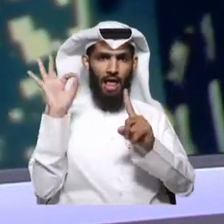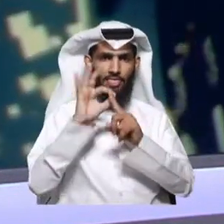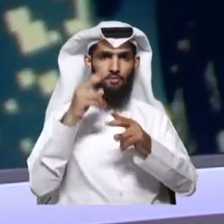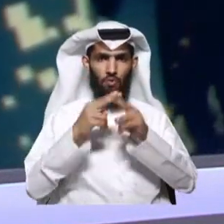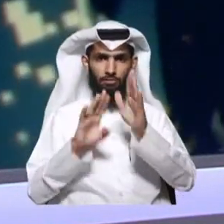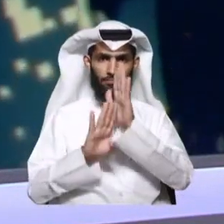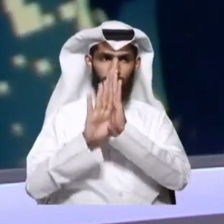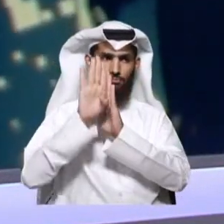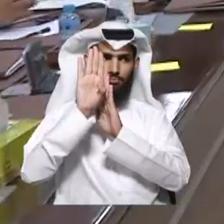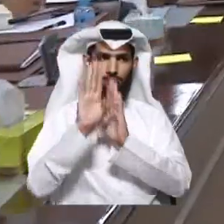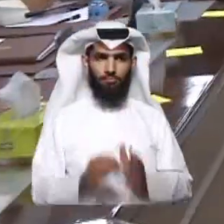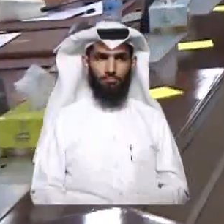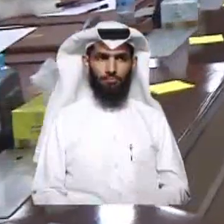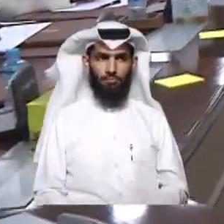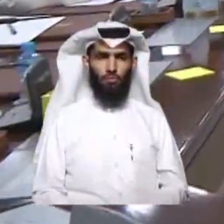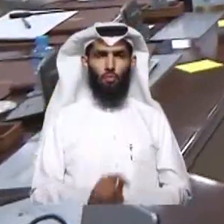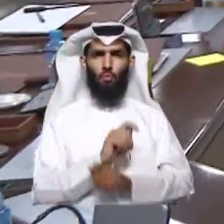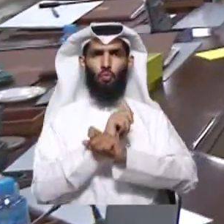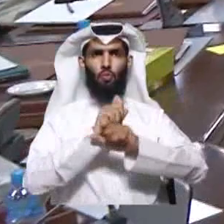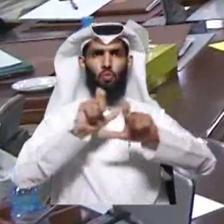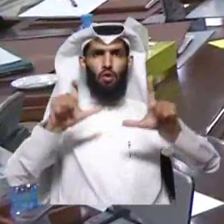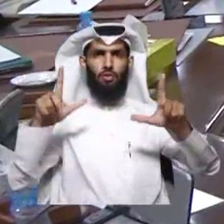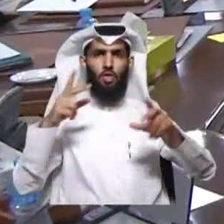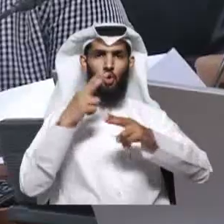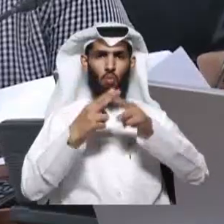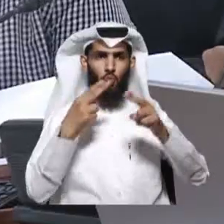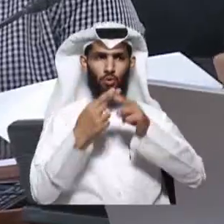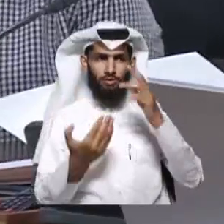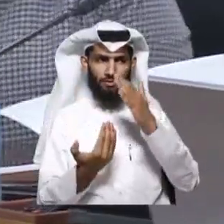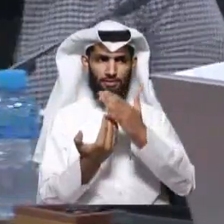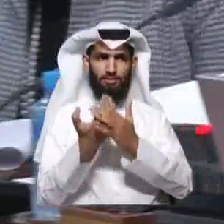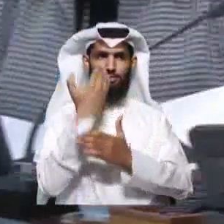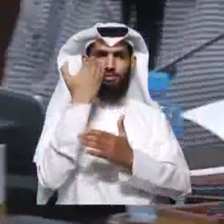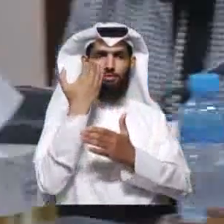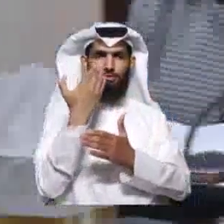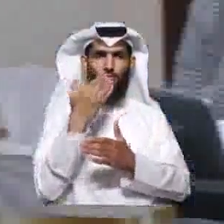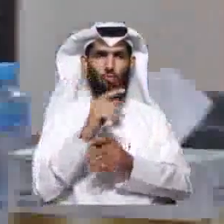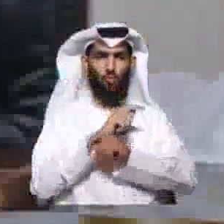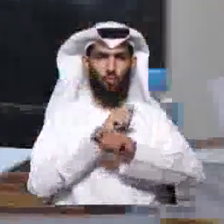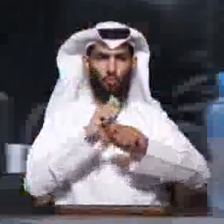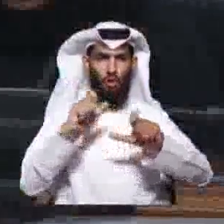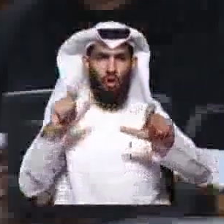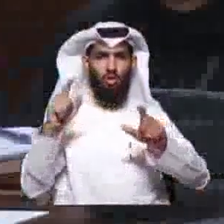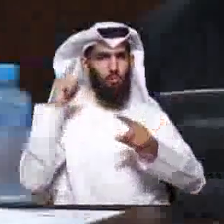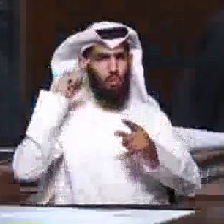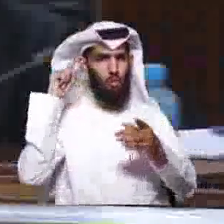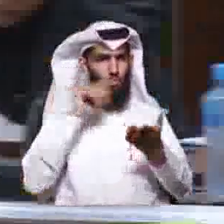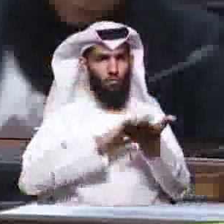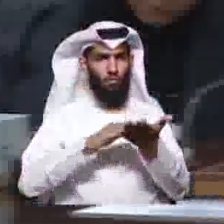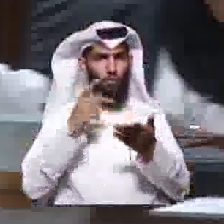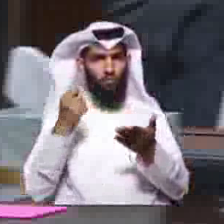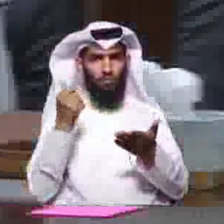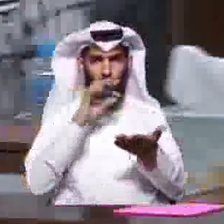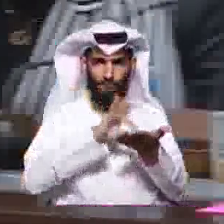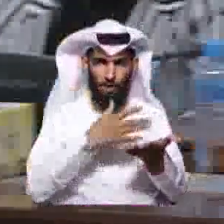الدولية. لتحقيق رؤية كويت جديدة في تحولها إلى مركز مالي وتجاري جاذب